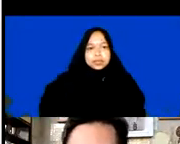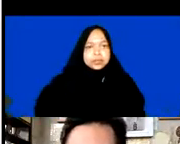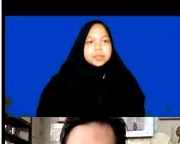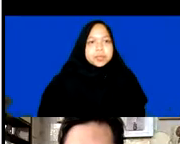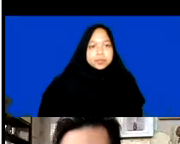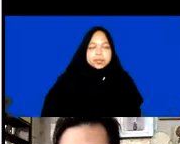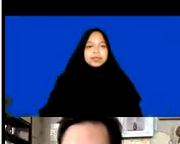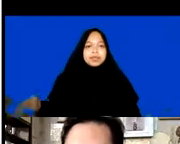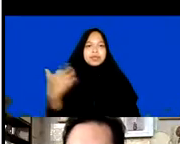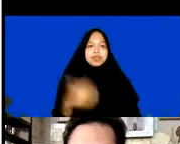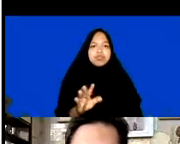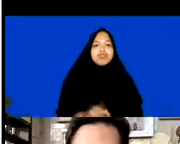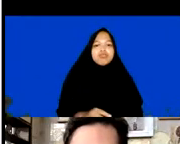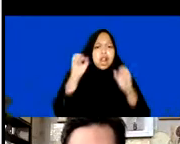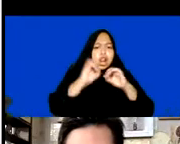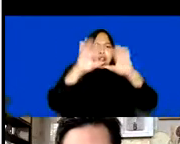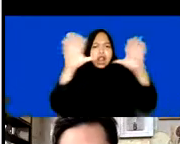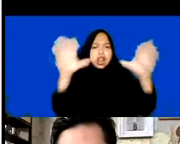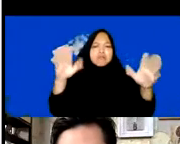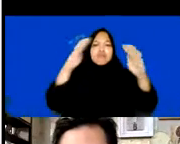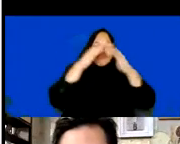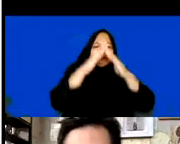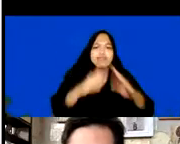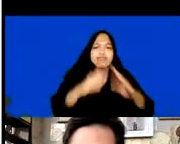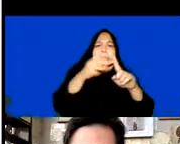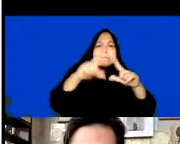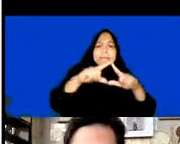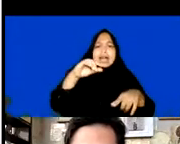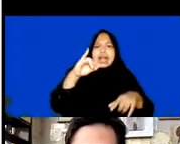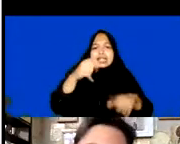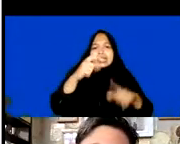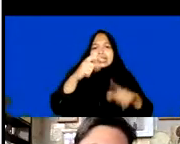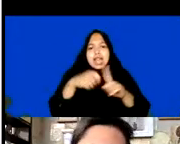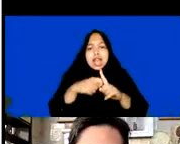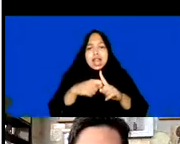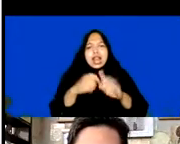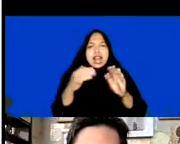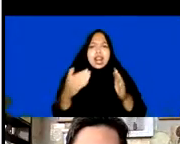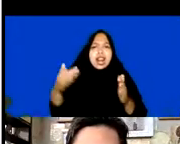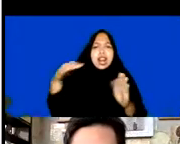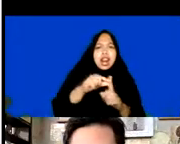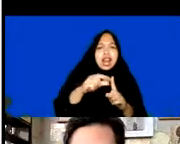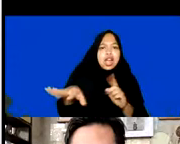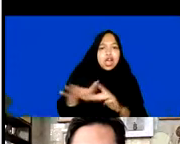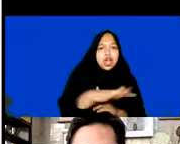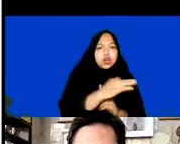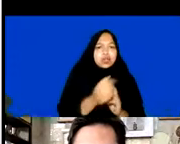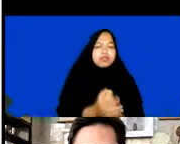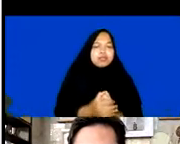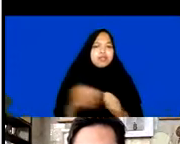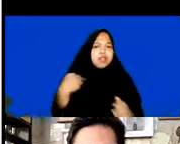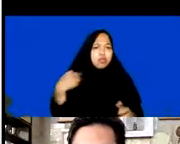House of Pirates itu ya berarti rumah bajak laut. Jadi ya, selama saya di kampus saya kan